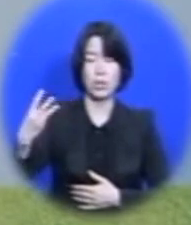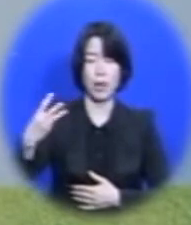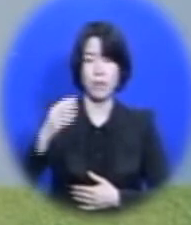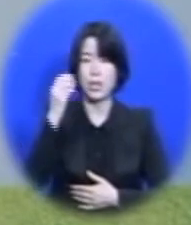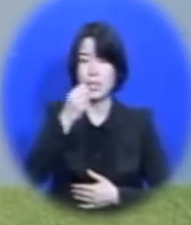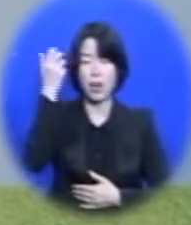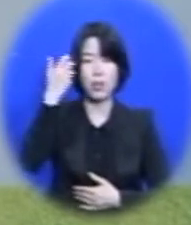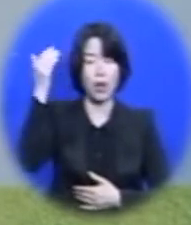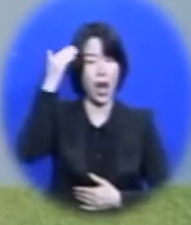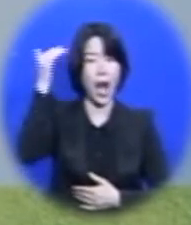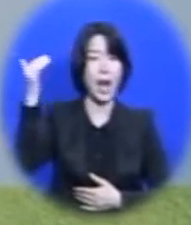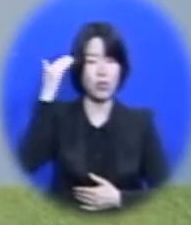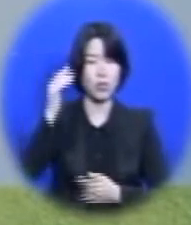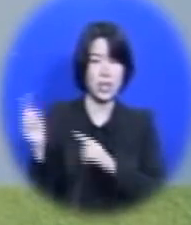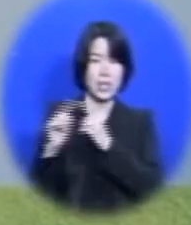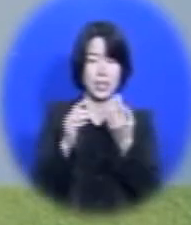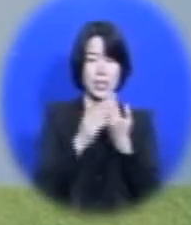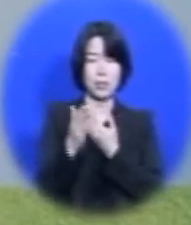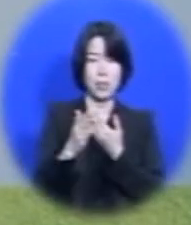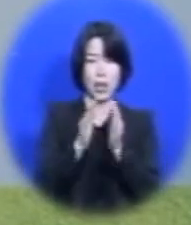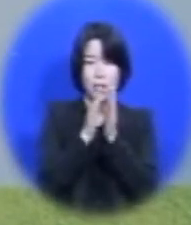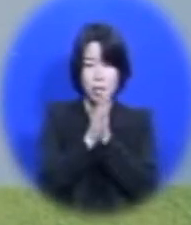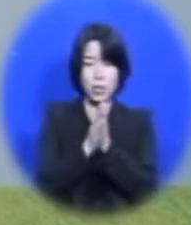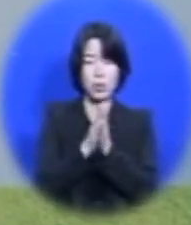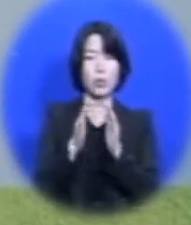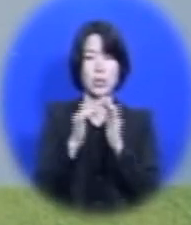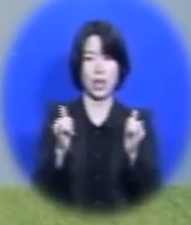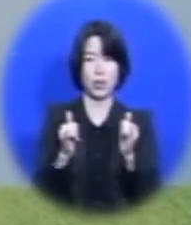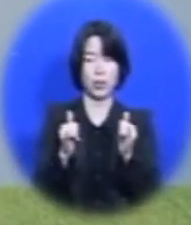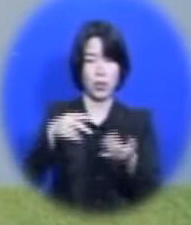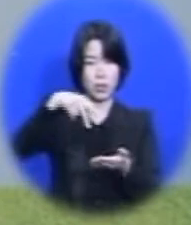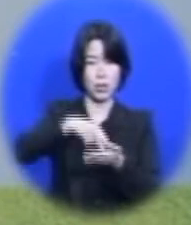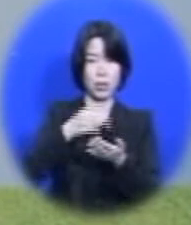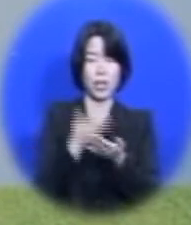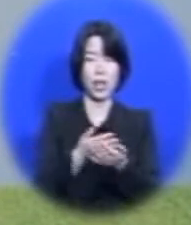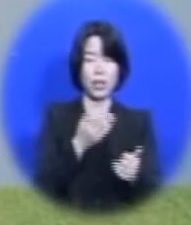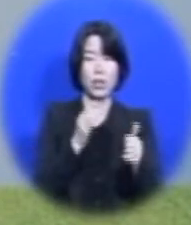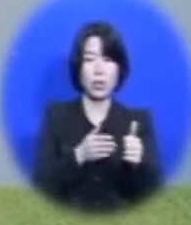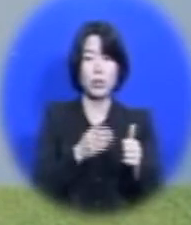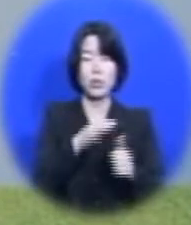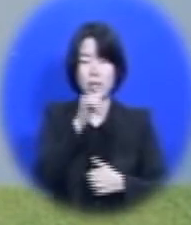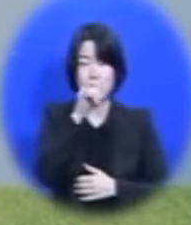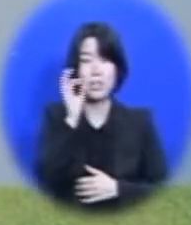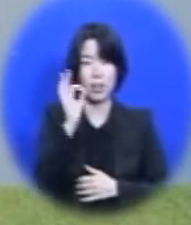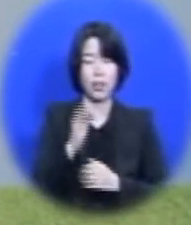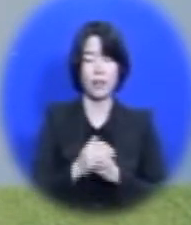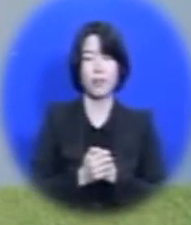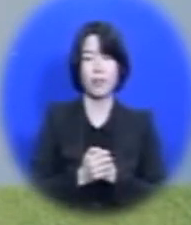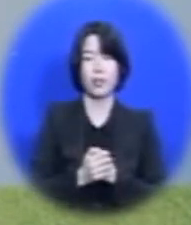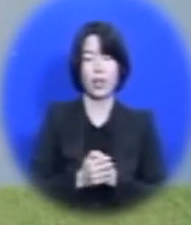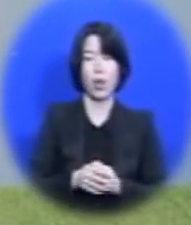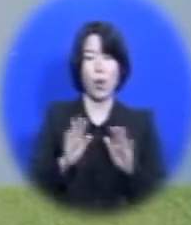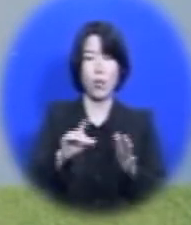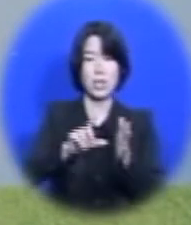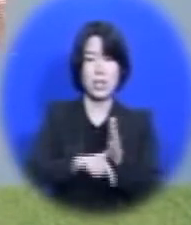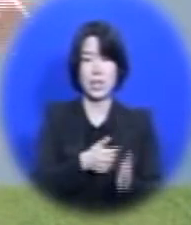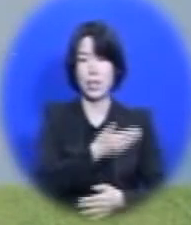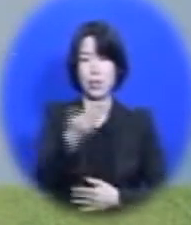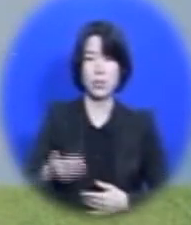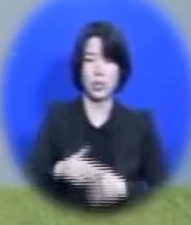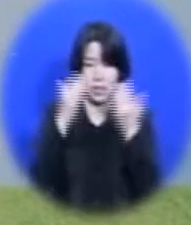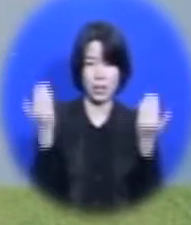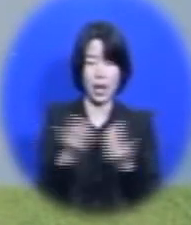성령한국이라고 하는 집회에 기도자로 서달라는 요청을 아마 여러분이 보실 터인데 저는 오늘 이 시간 여러분들이 다